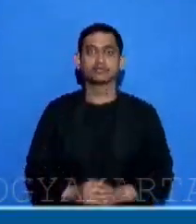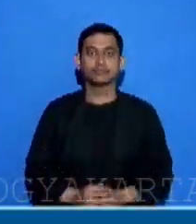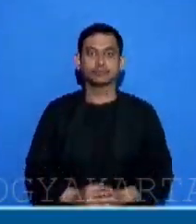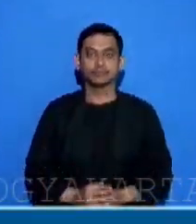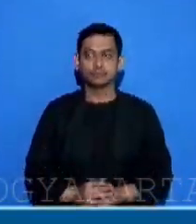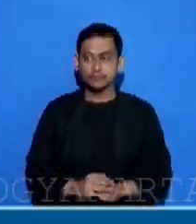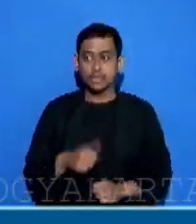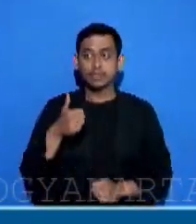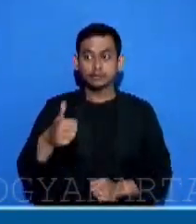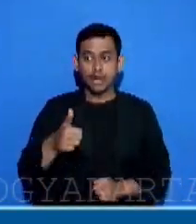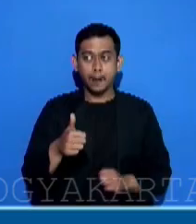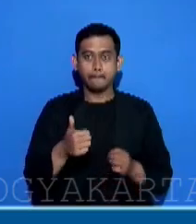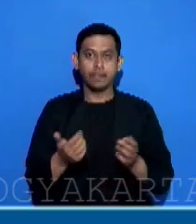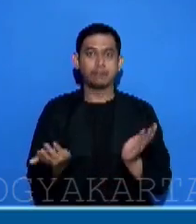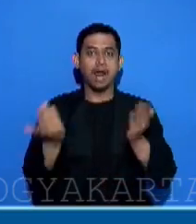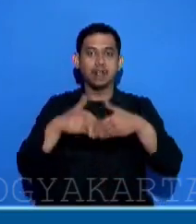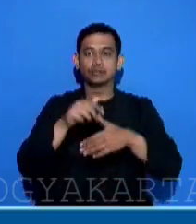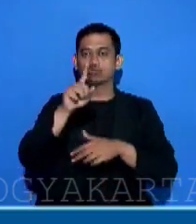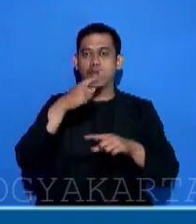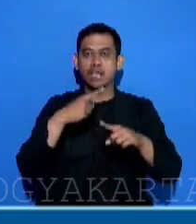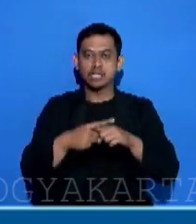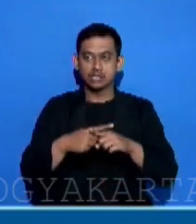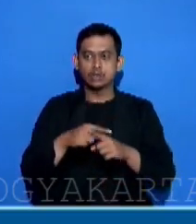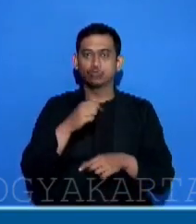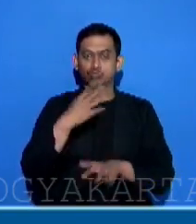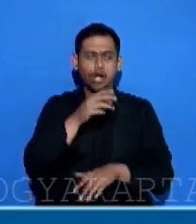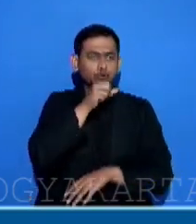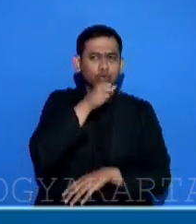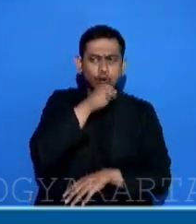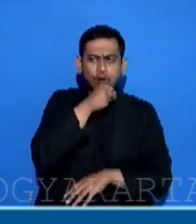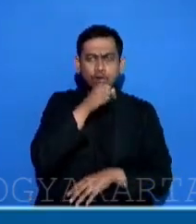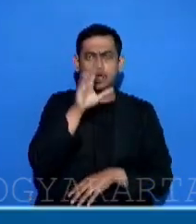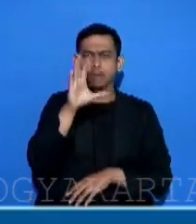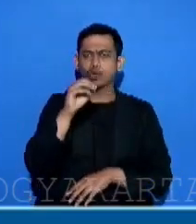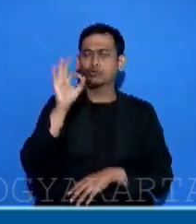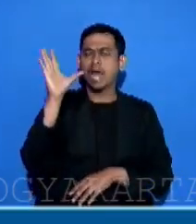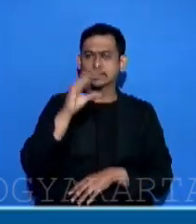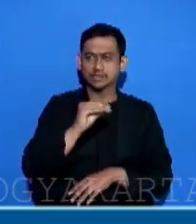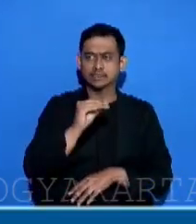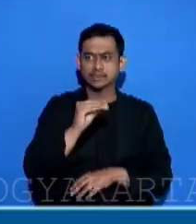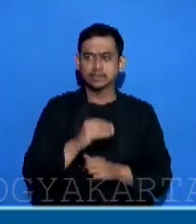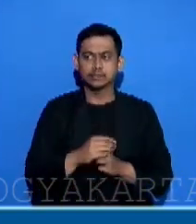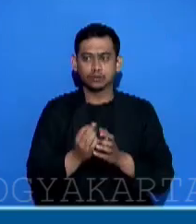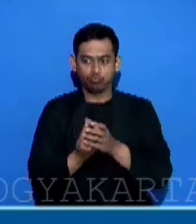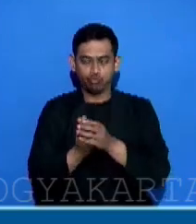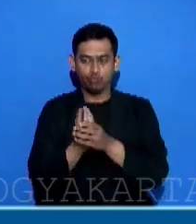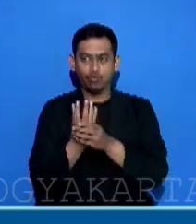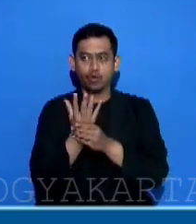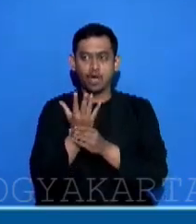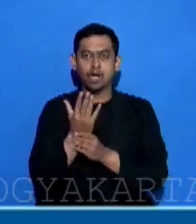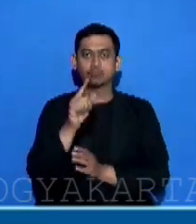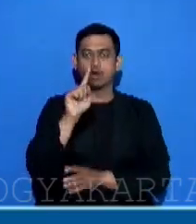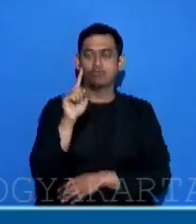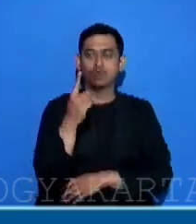saget dipun panen Kang sepisananun nalik sampun umur San dinten Langkung Lan bad mawumugi umur setaun